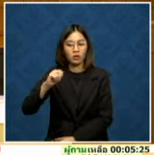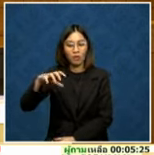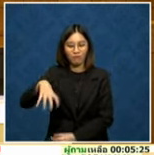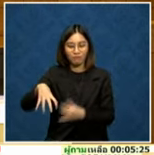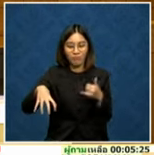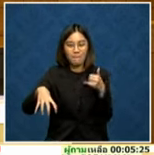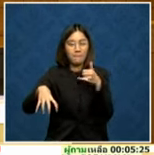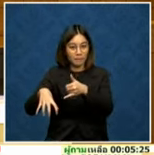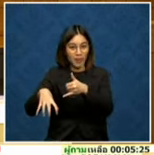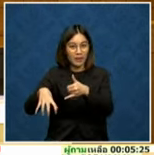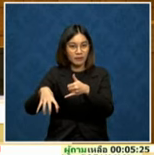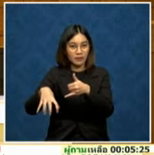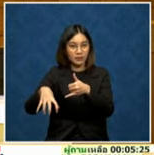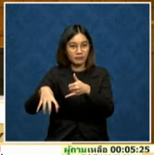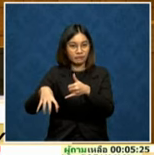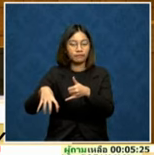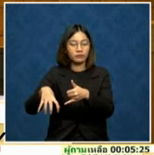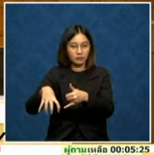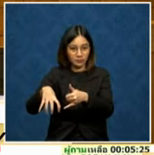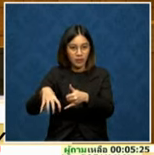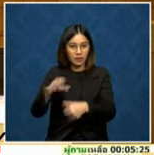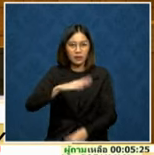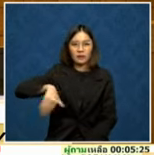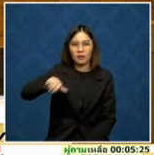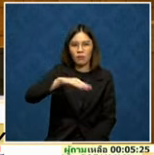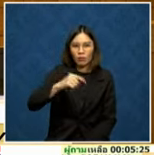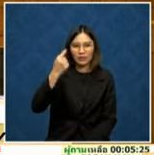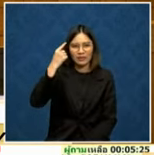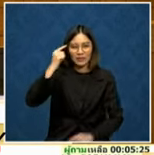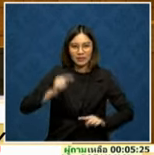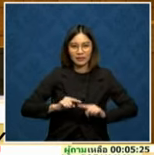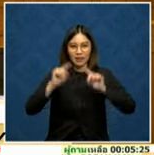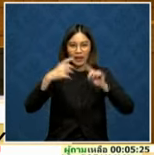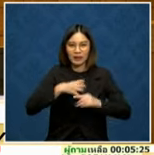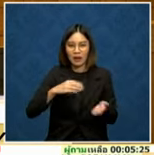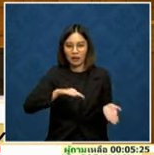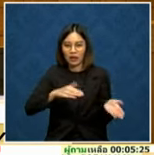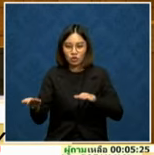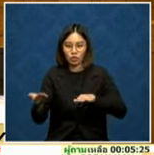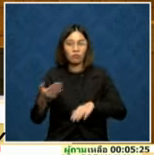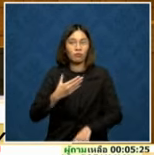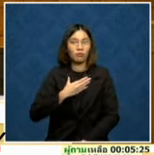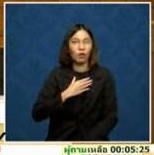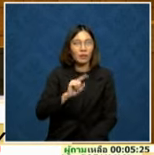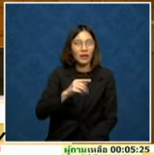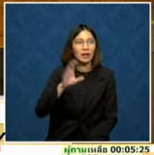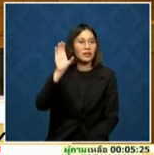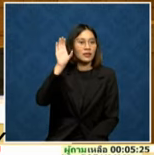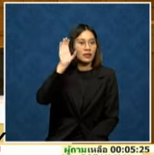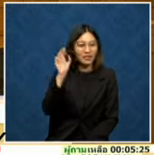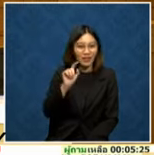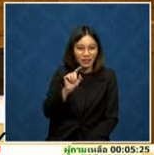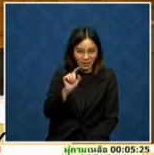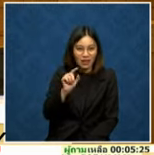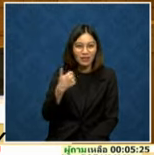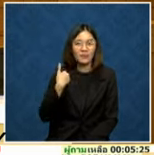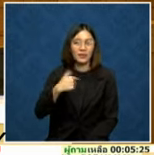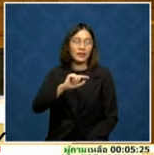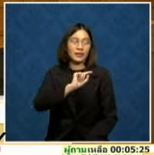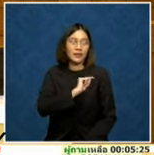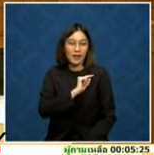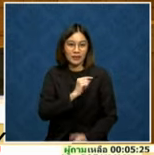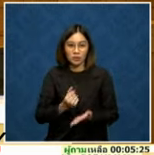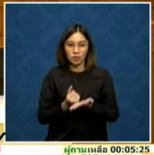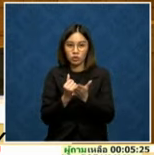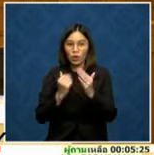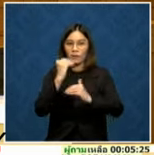chopsticks i anในกท